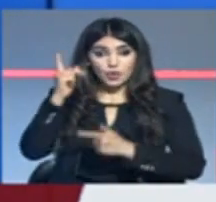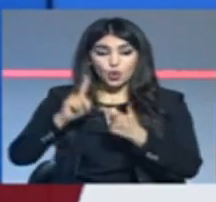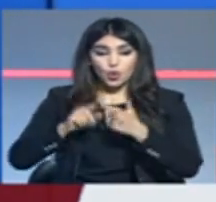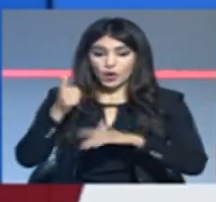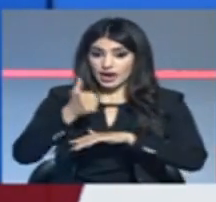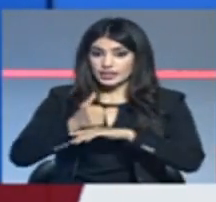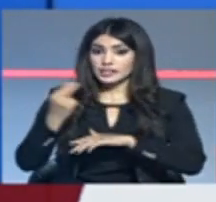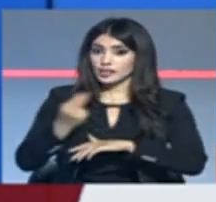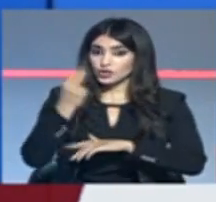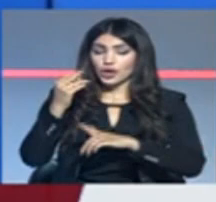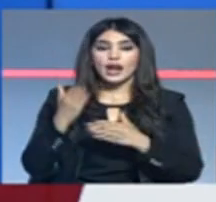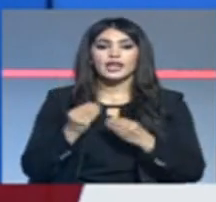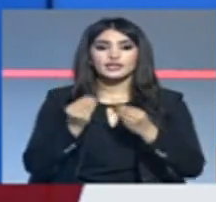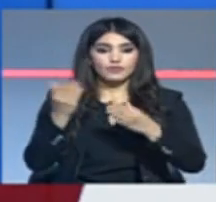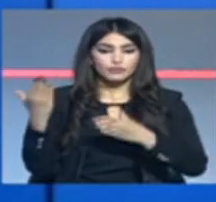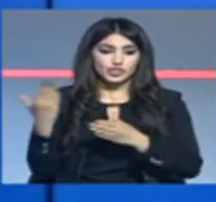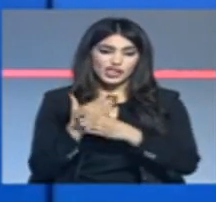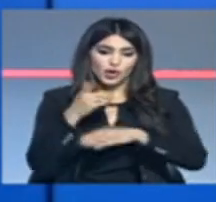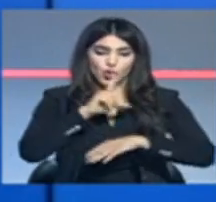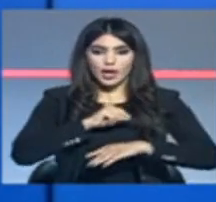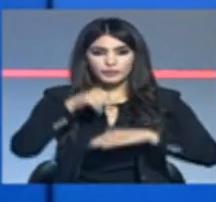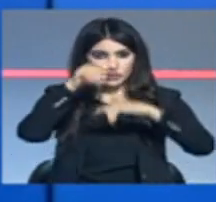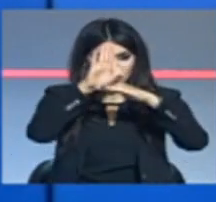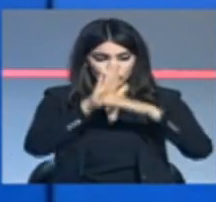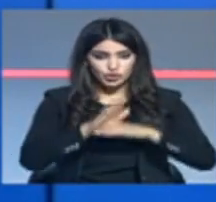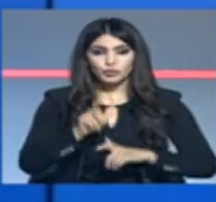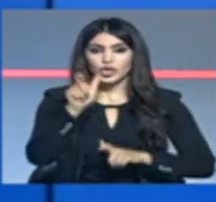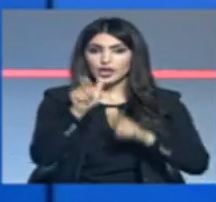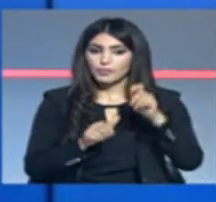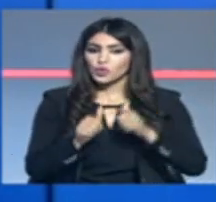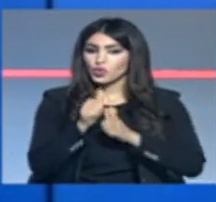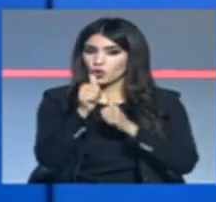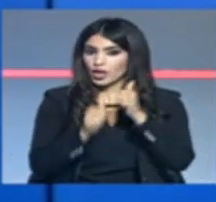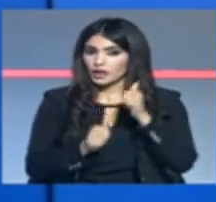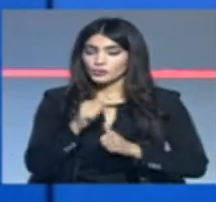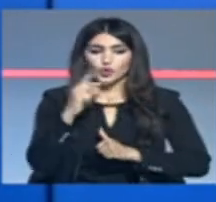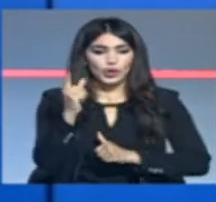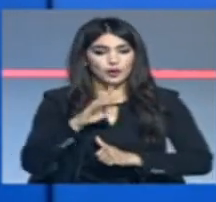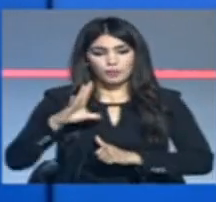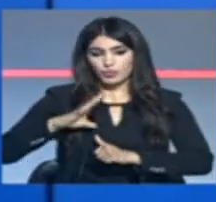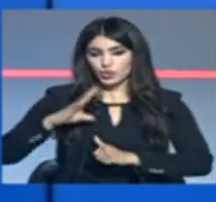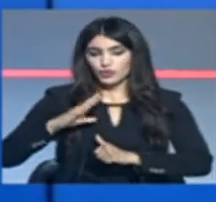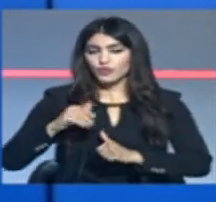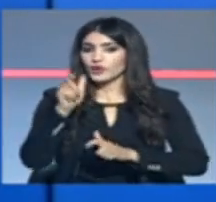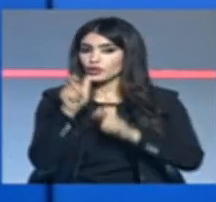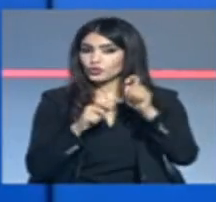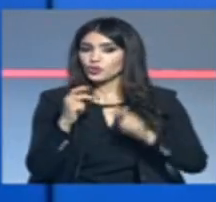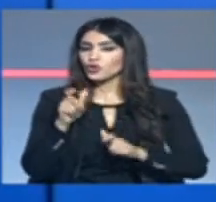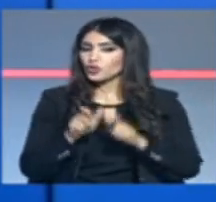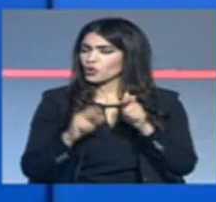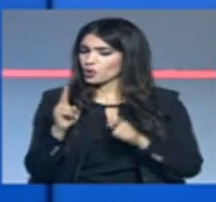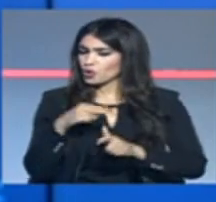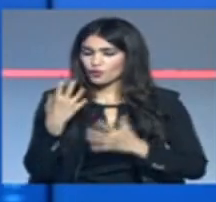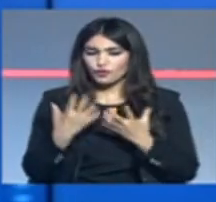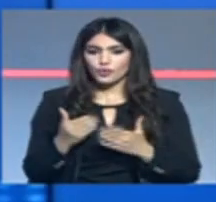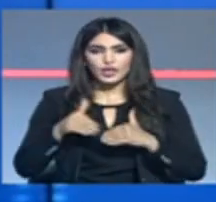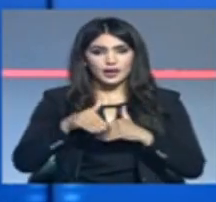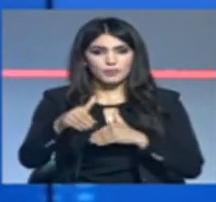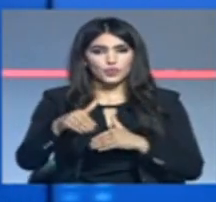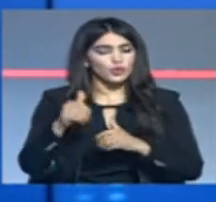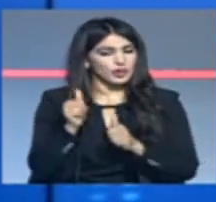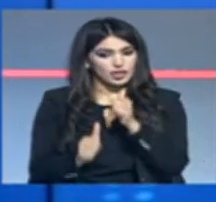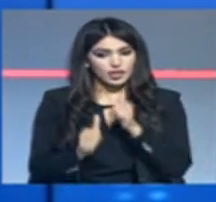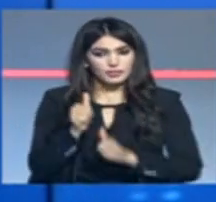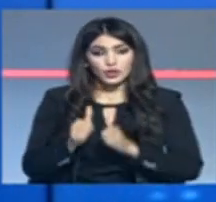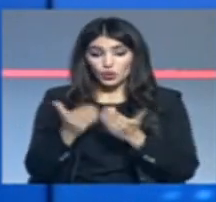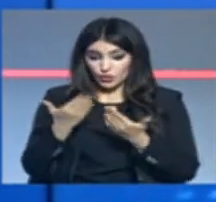باش يعملوا الحمايه اللازمه للمؤسسة. مؤسسه باش نجموا نعديوا الامتحانات، الاساتذه الكل والطلبه الكل يحبوا يعديوا الامتحانات، والاساتذه زاده يحبوا يعديوا الامتحانات،